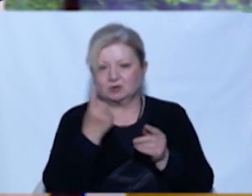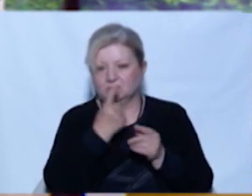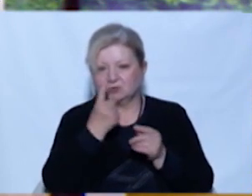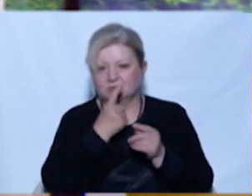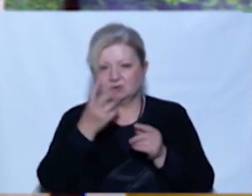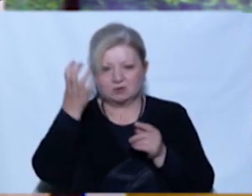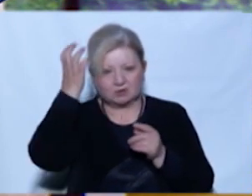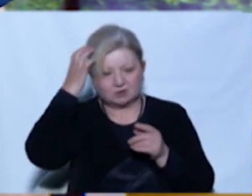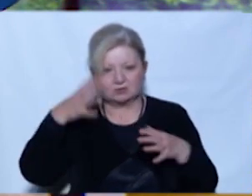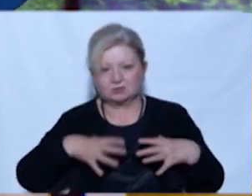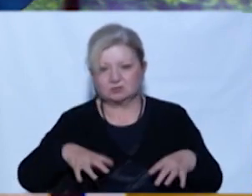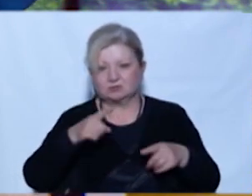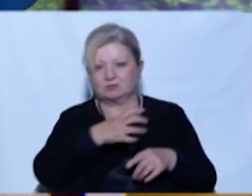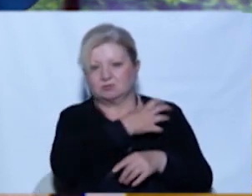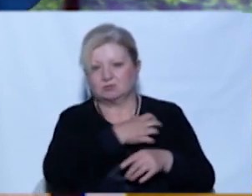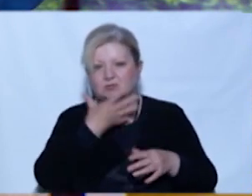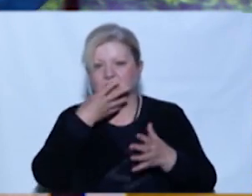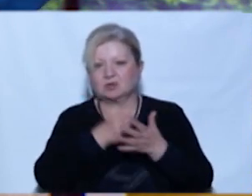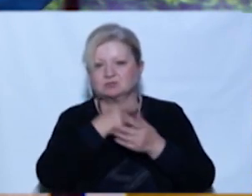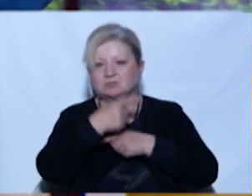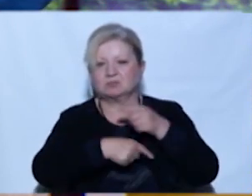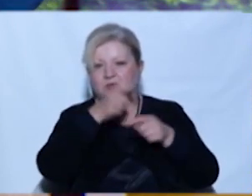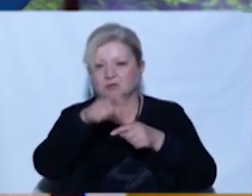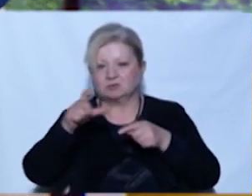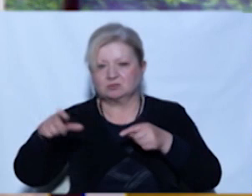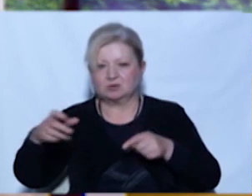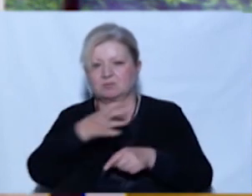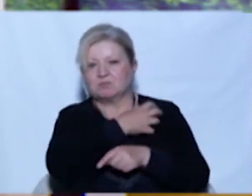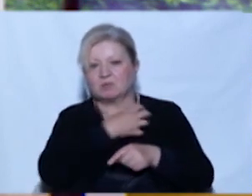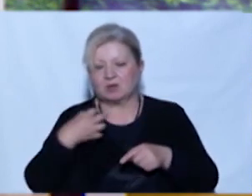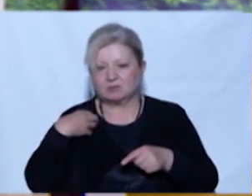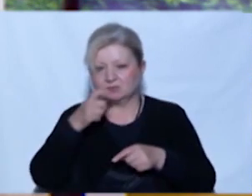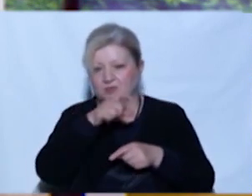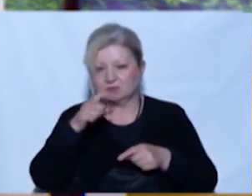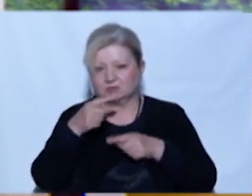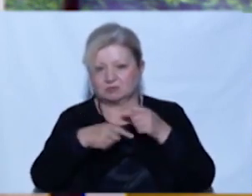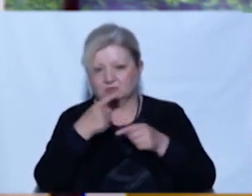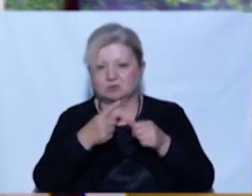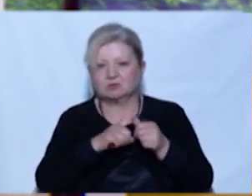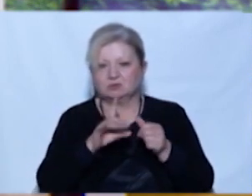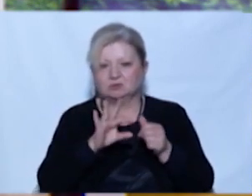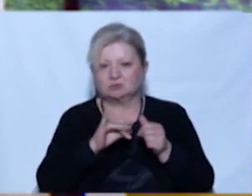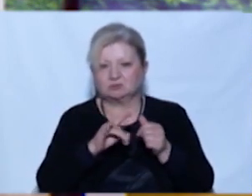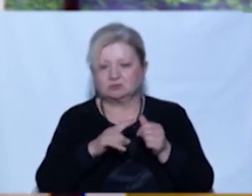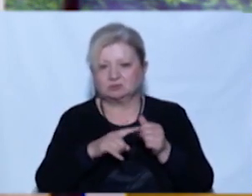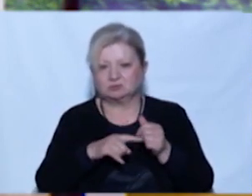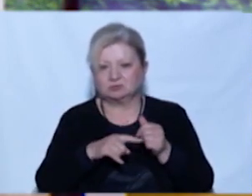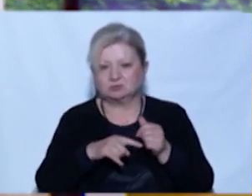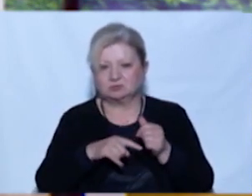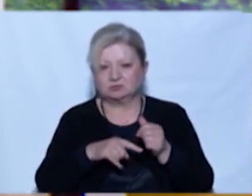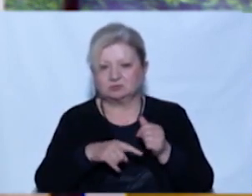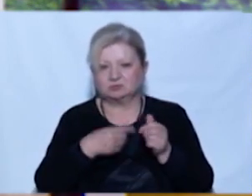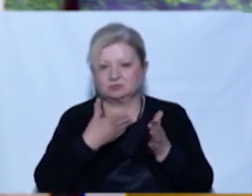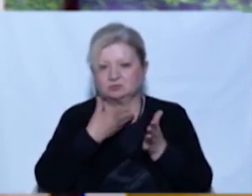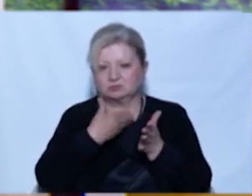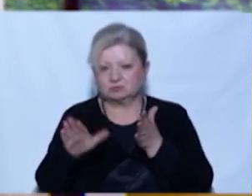Karlkakhetis samefo tavisi memkvidreebis მეფე უბრალოდ მემკვიდრეების სახელით აცხადებდა რომ უარყოფდა ირანისა და